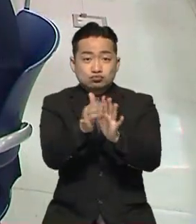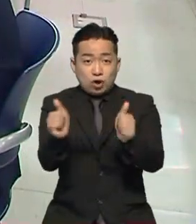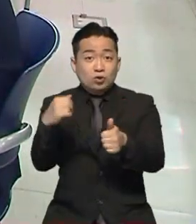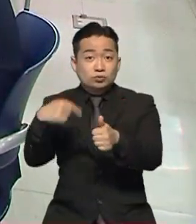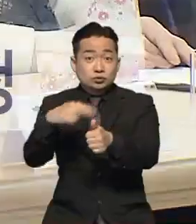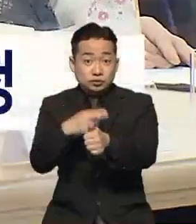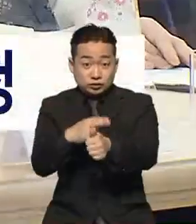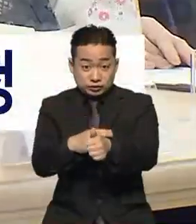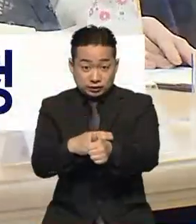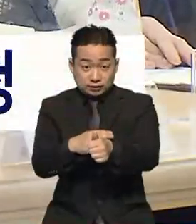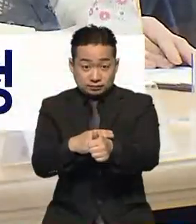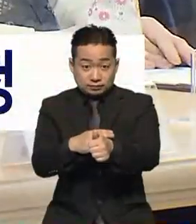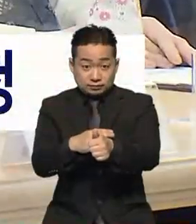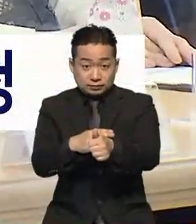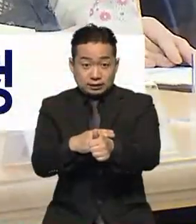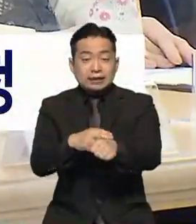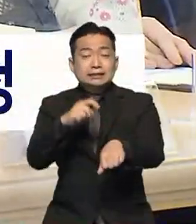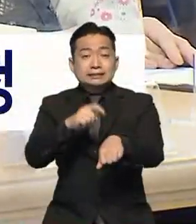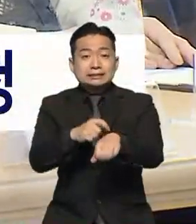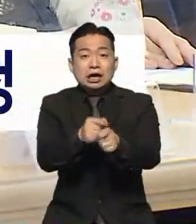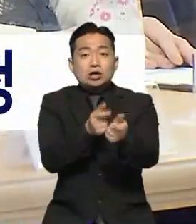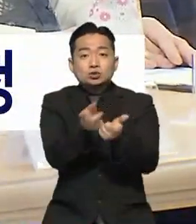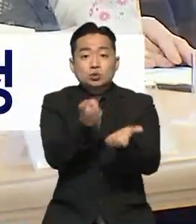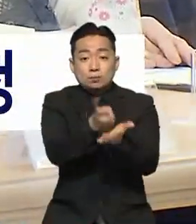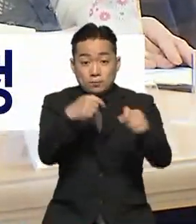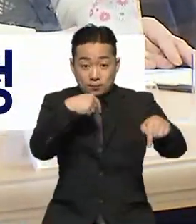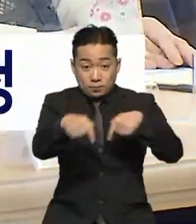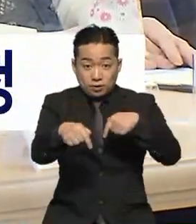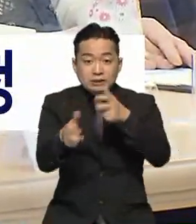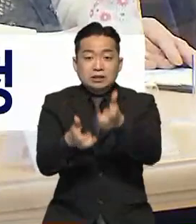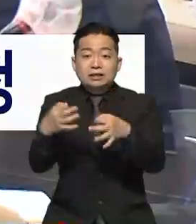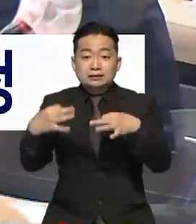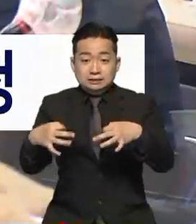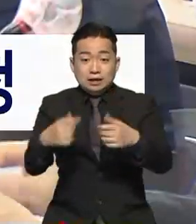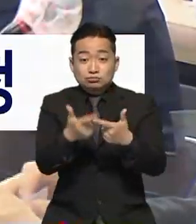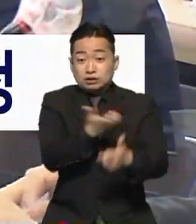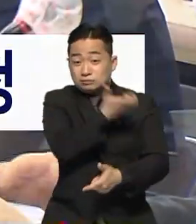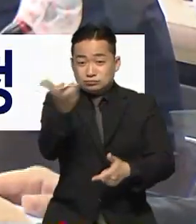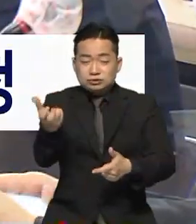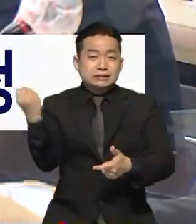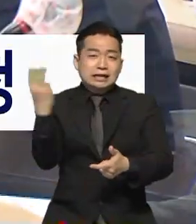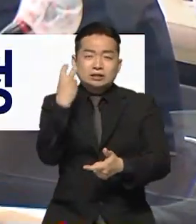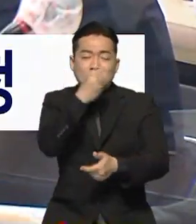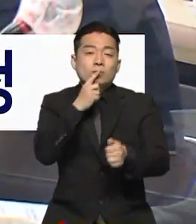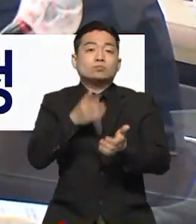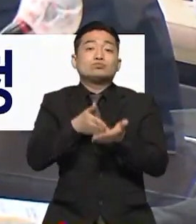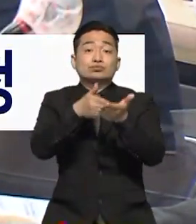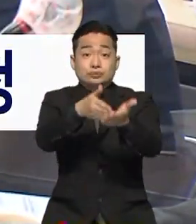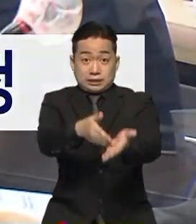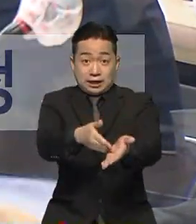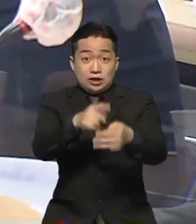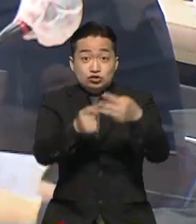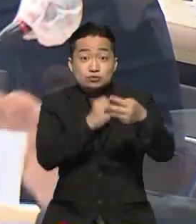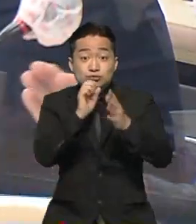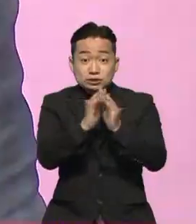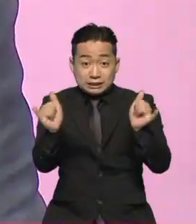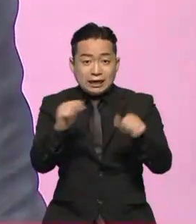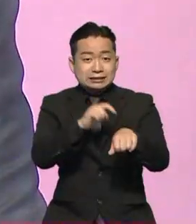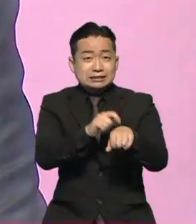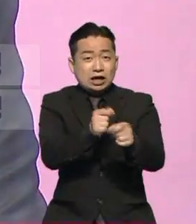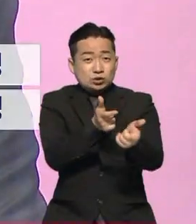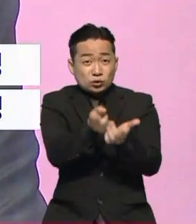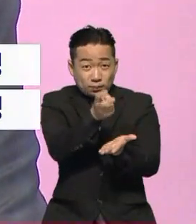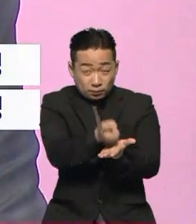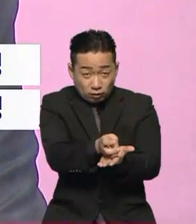전임자 타임오프제 도입과 산업은행 부산 이전 공약 전면 재검토를 요청했는데 윤 당선인은 타임오프제